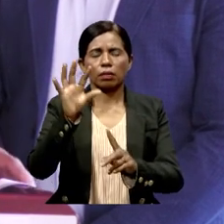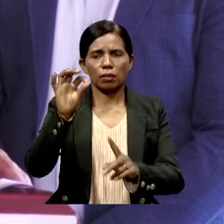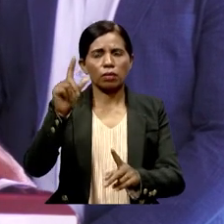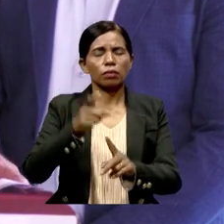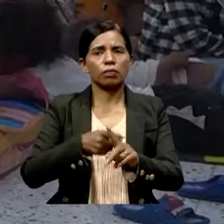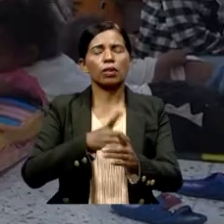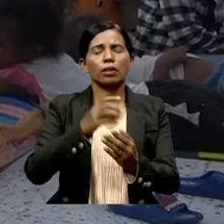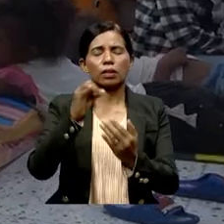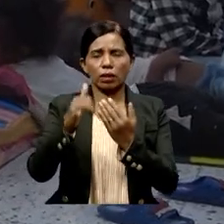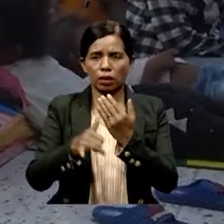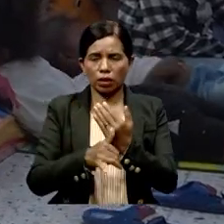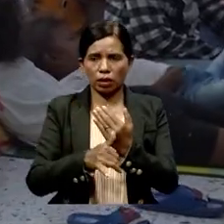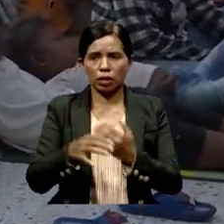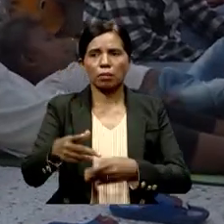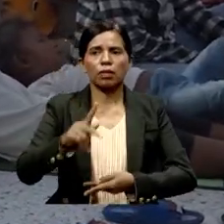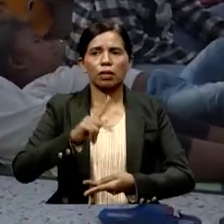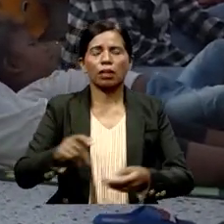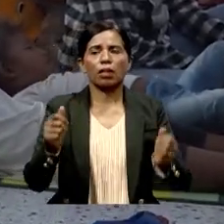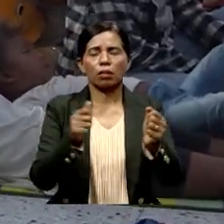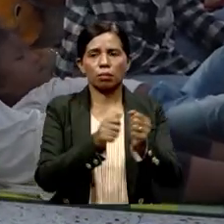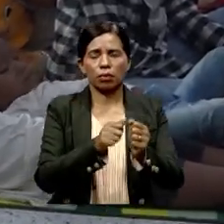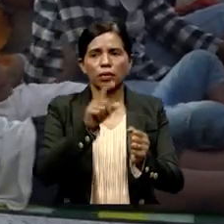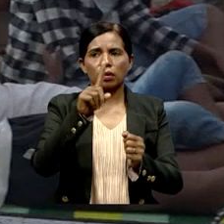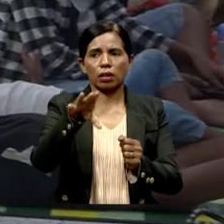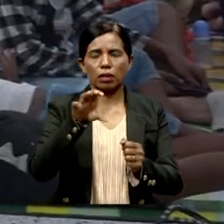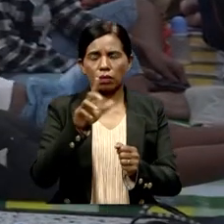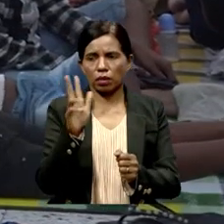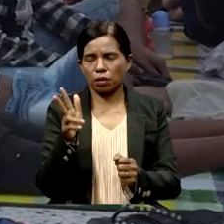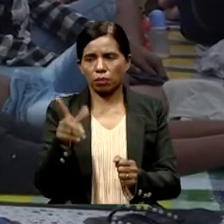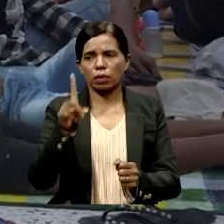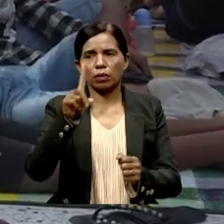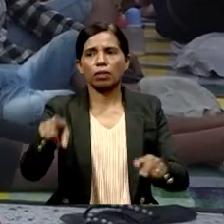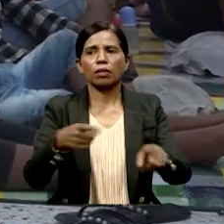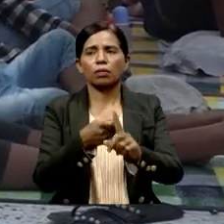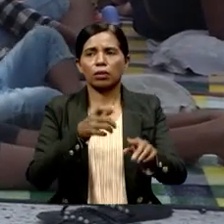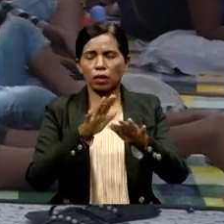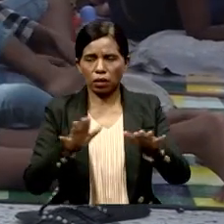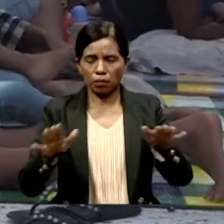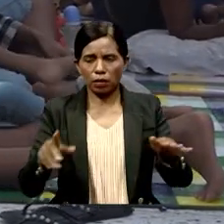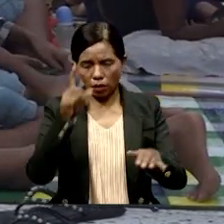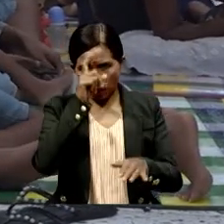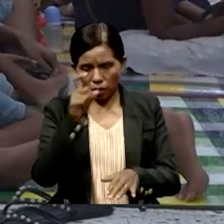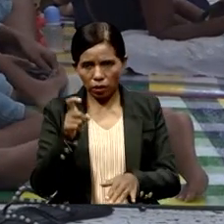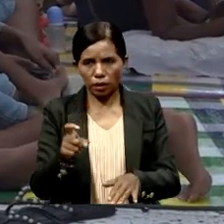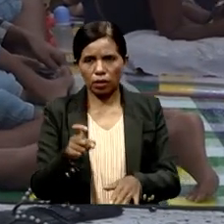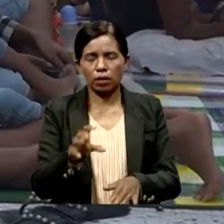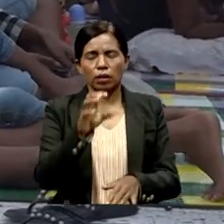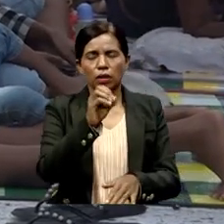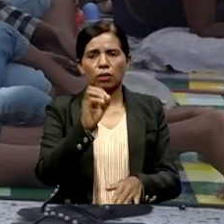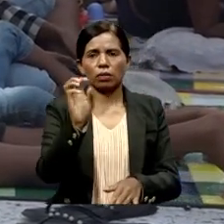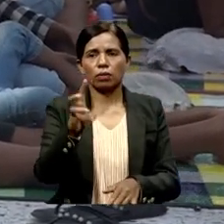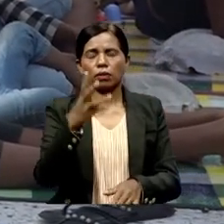nebe autoridade proteção civil evacua hamutuk atus ida tolu resin rua komposto si labarik ida de hahu si lit zero to sanu